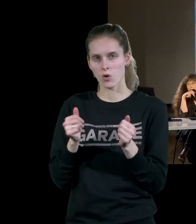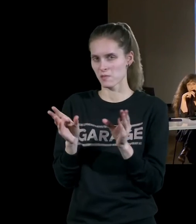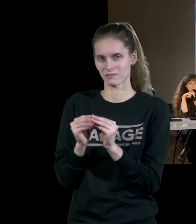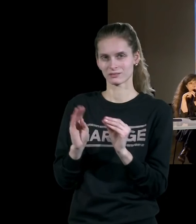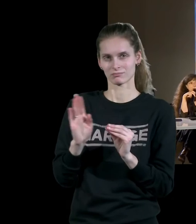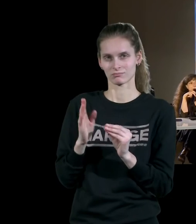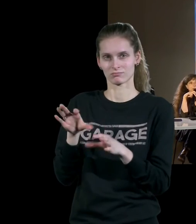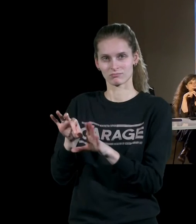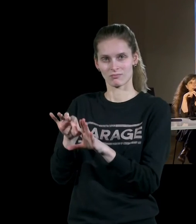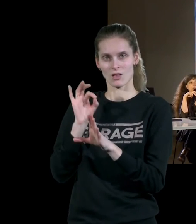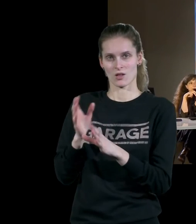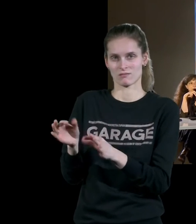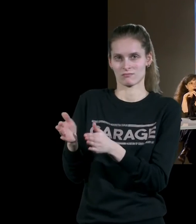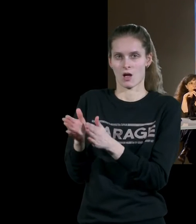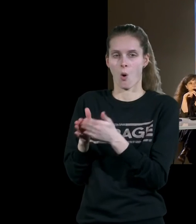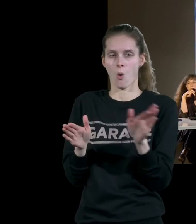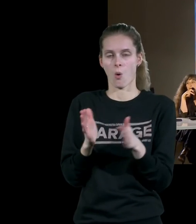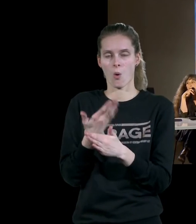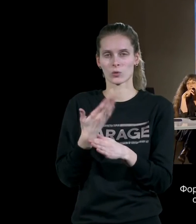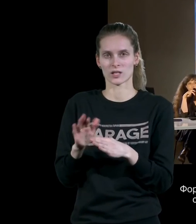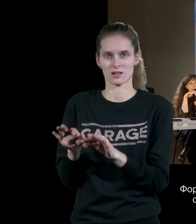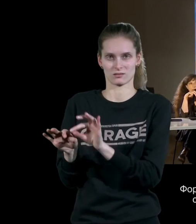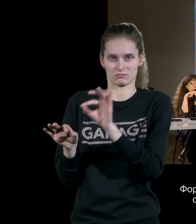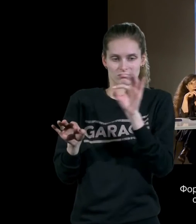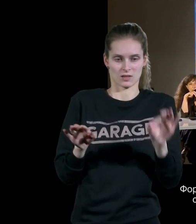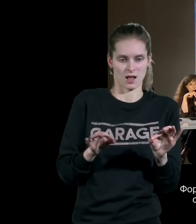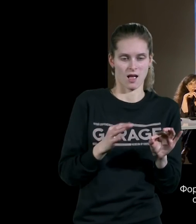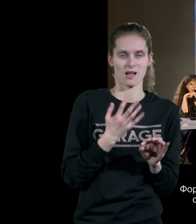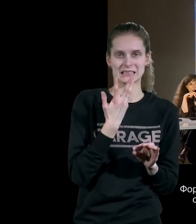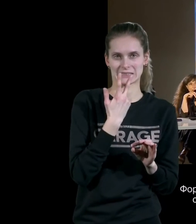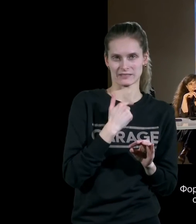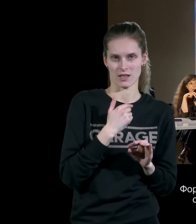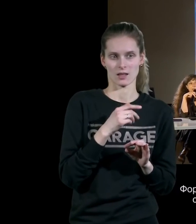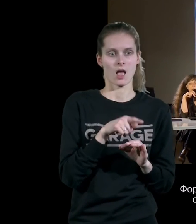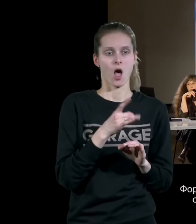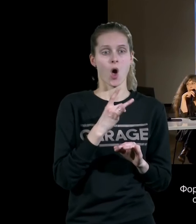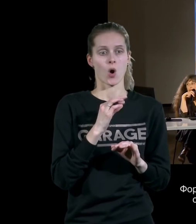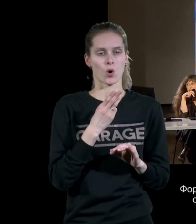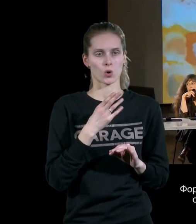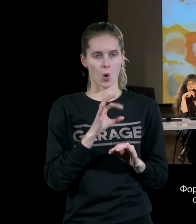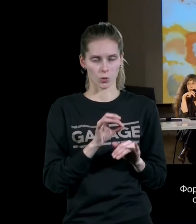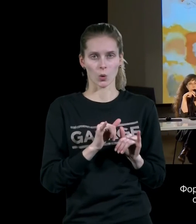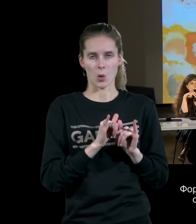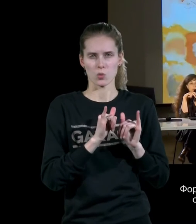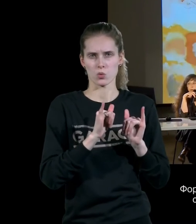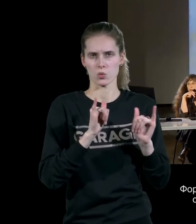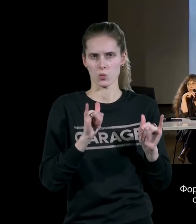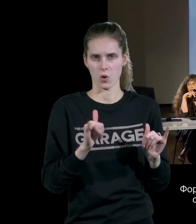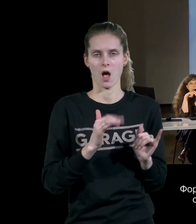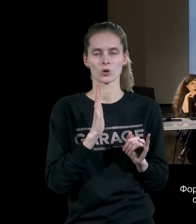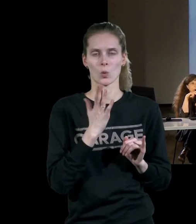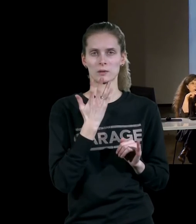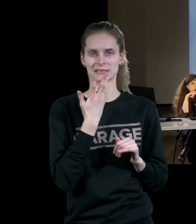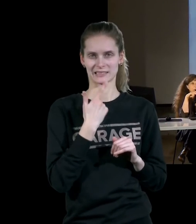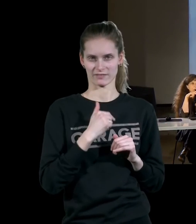это эмансипация цвета как такового. Форм у Ротко чем дальше, тем меньше будет оставаться. И, собственно говоря, про его живопись